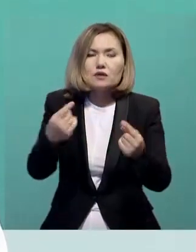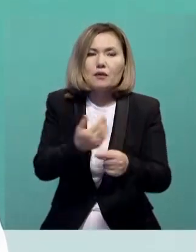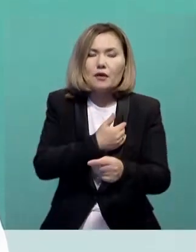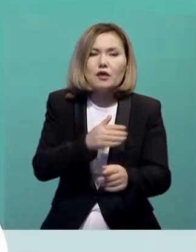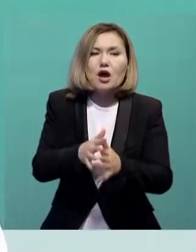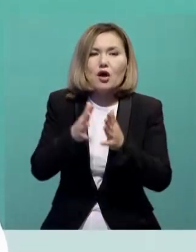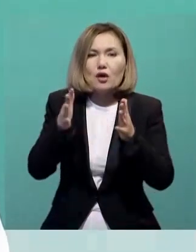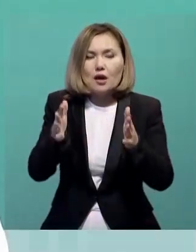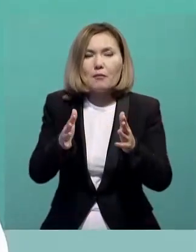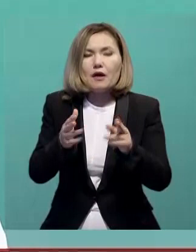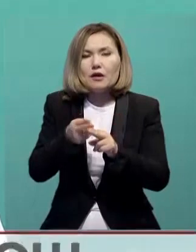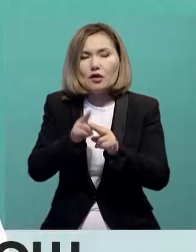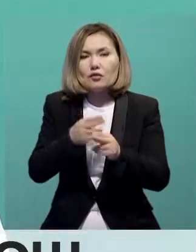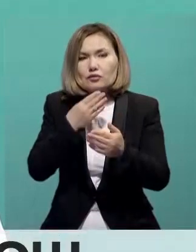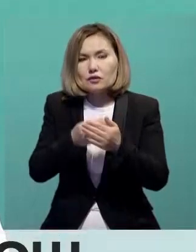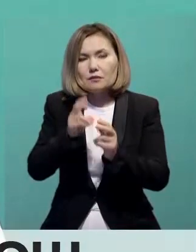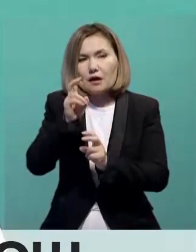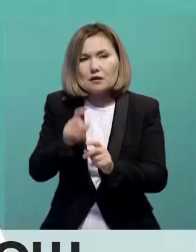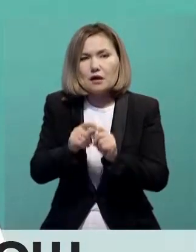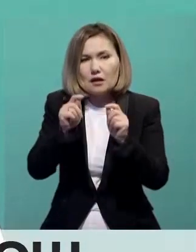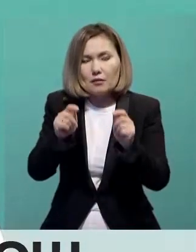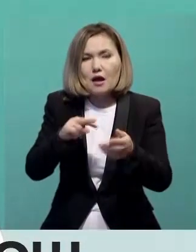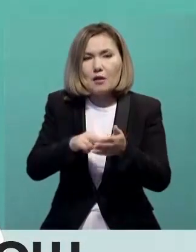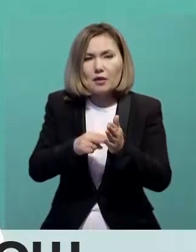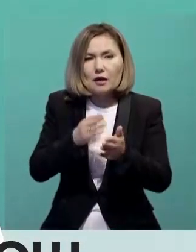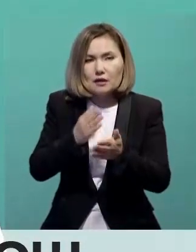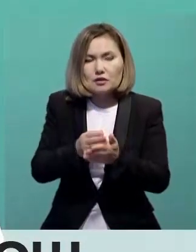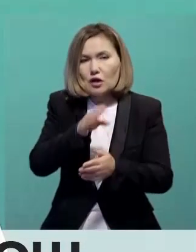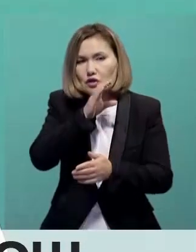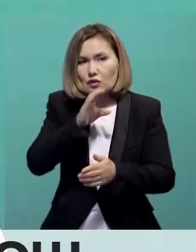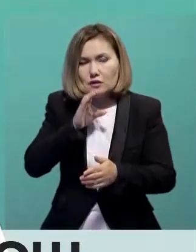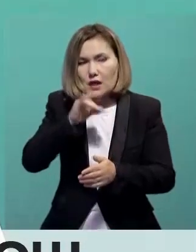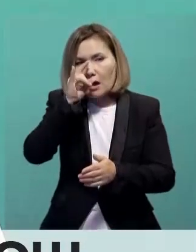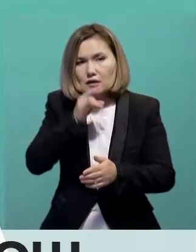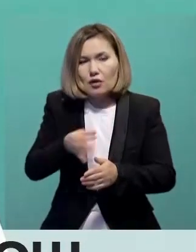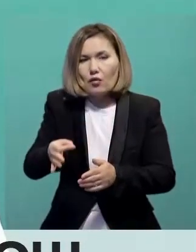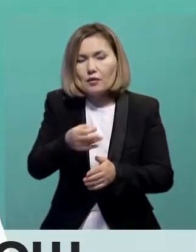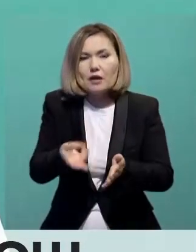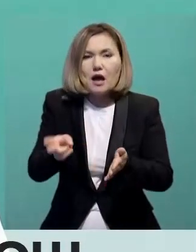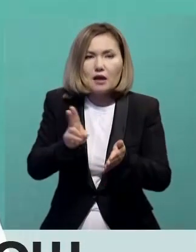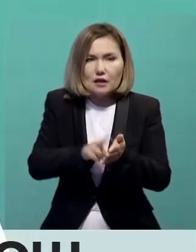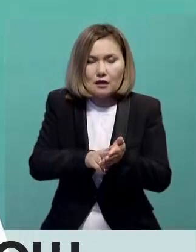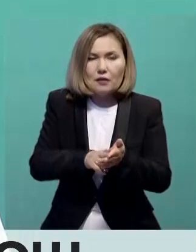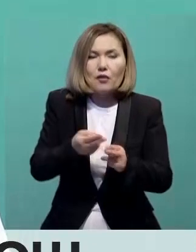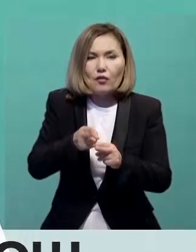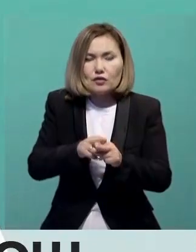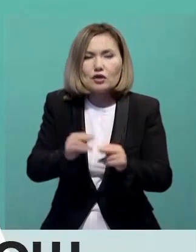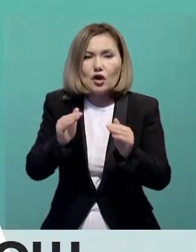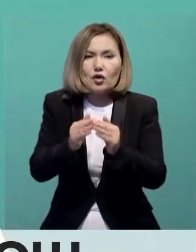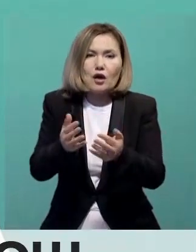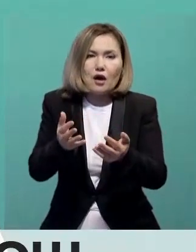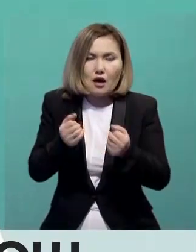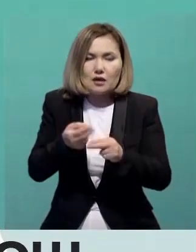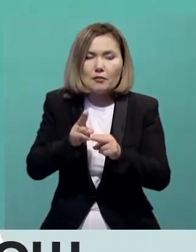үлкен кәсіпорынға айналамыз деген оймен барып, сол өзіміздің жер үйімізді тауып, сол жерде сол